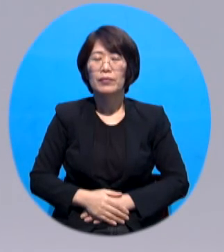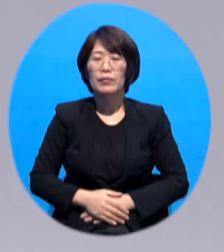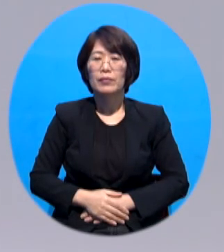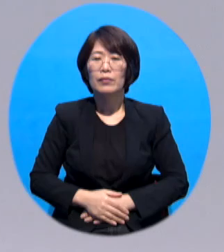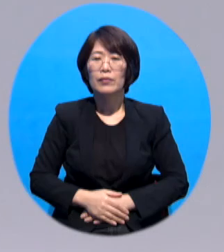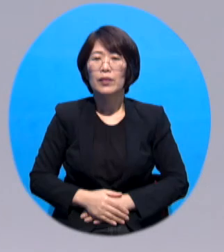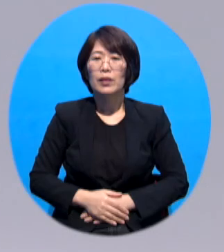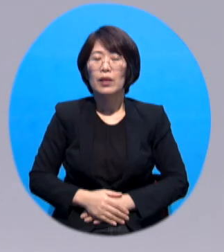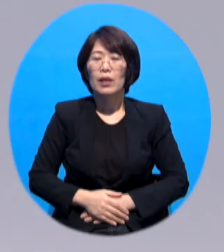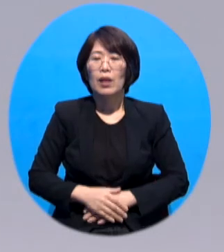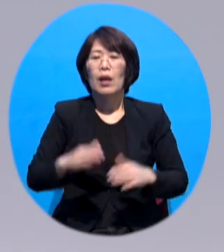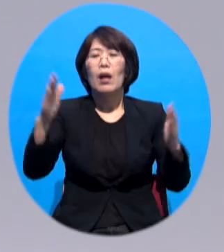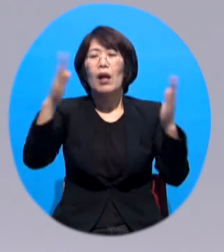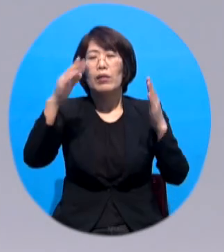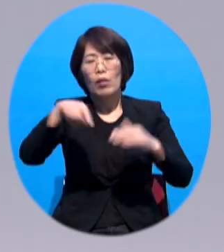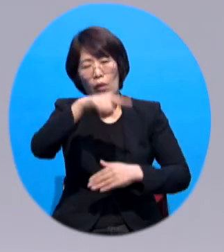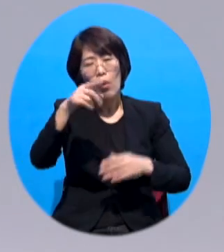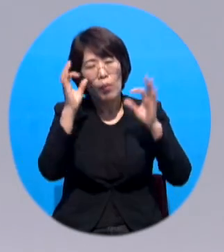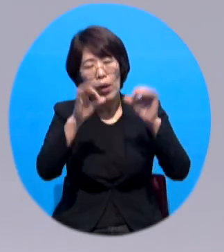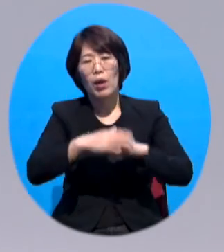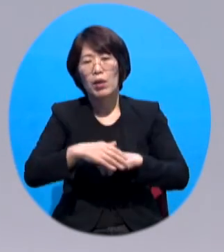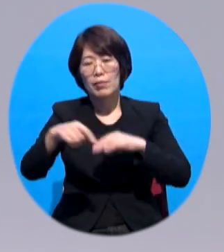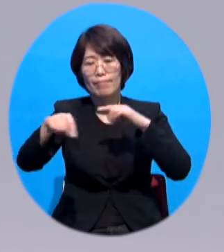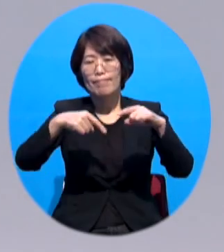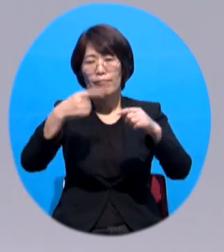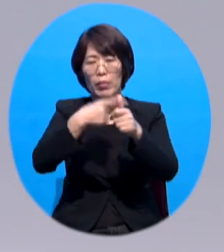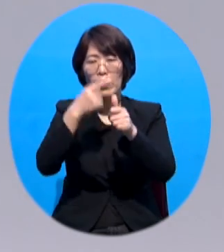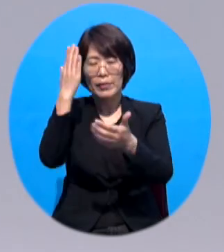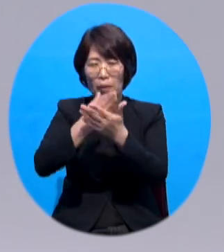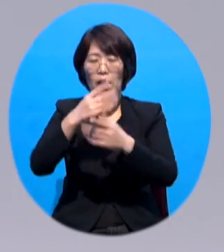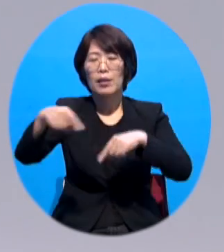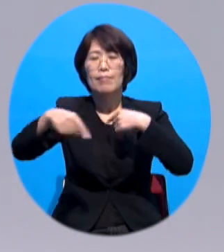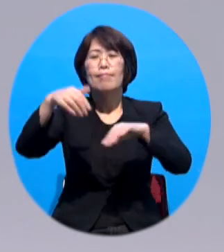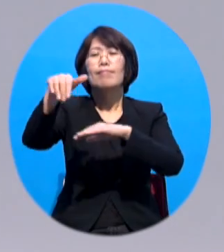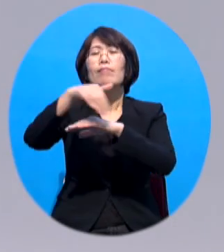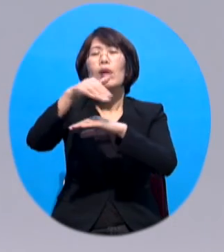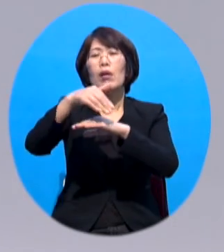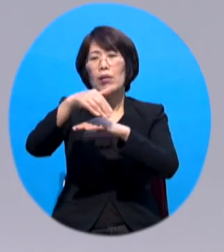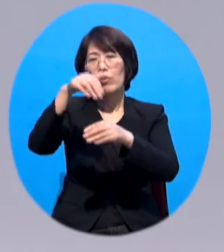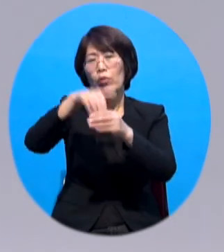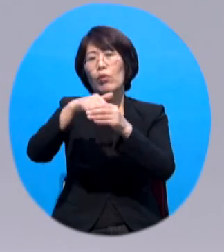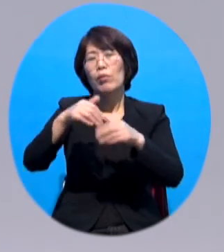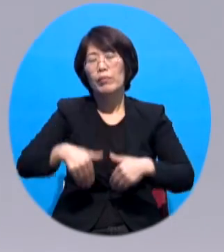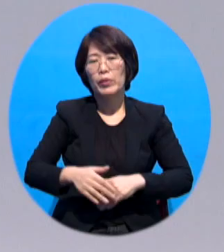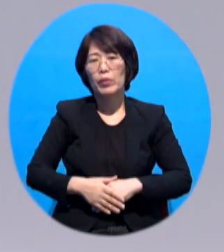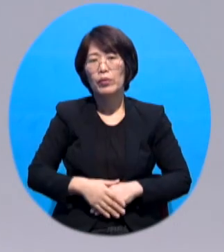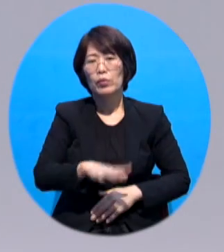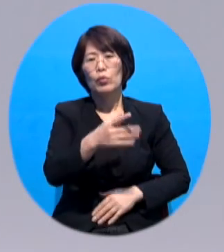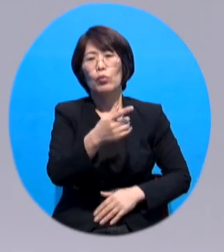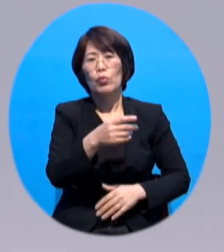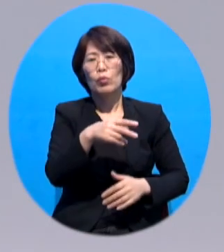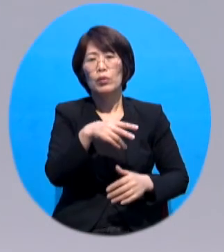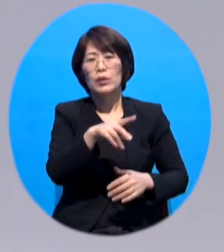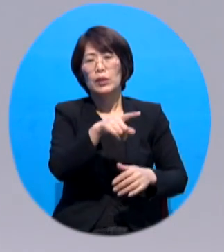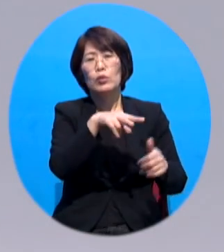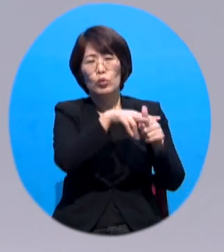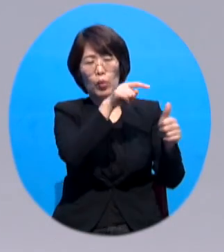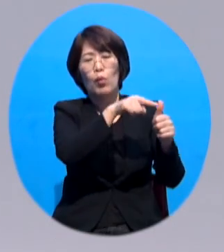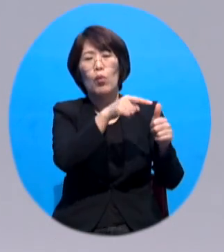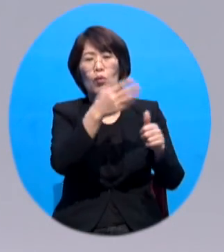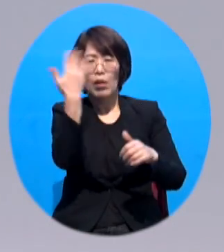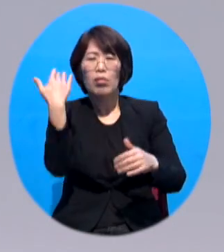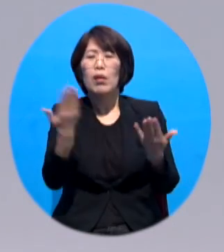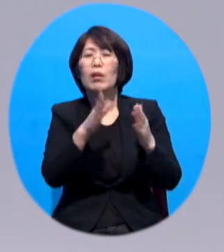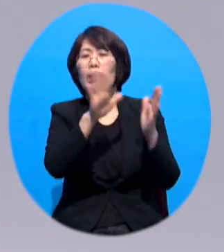루이 천화 아이들이 보고 있어요 정부정책 선거가 돼야 됩니다 아 그리고 본인이 체 지키 일어났던 일을 저에게 덮어 씌우는